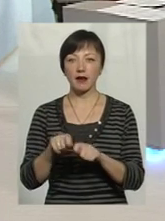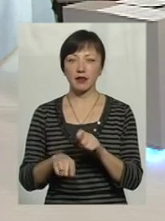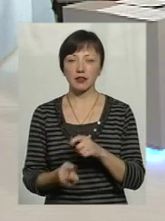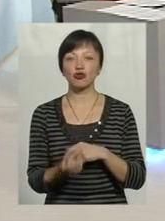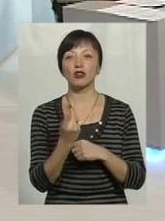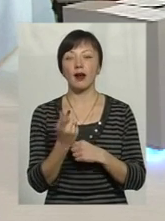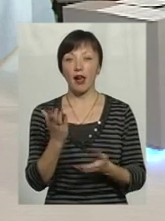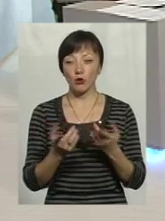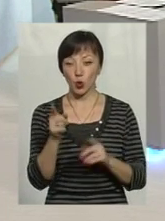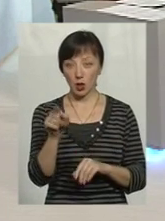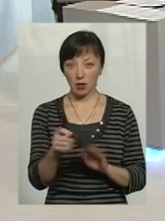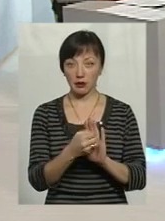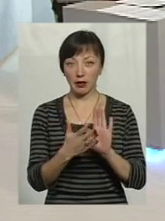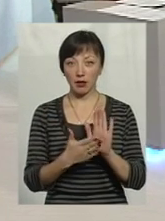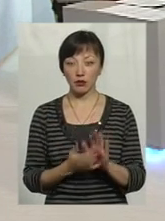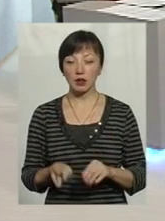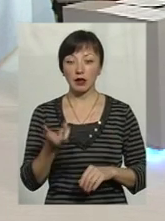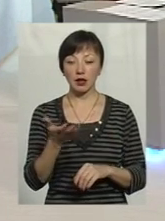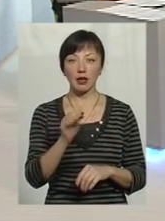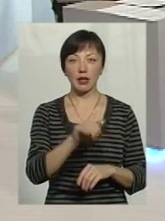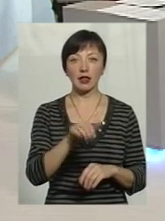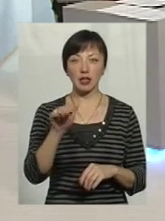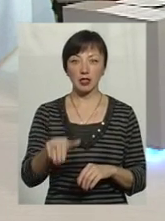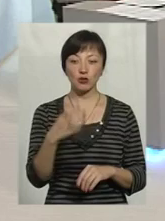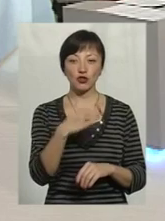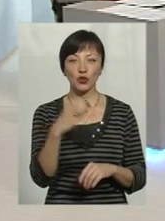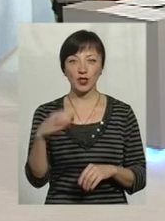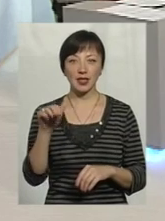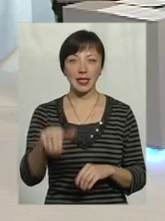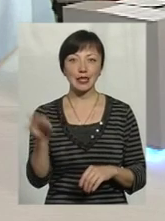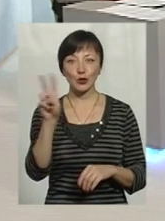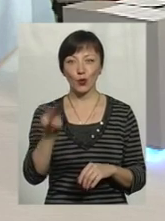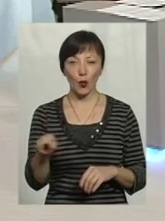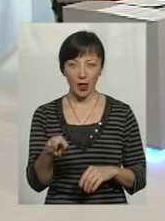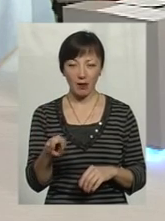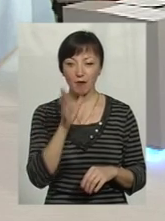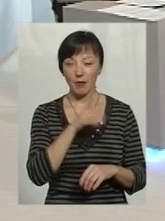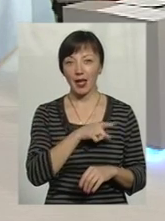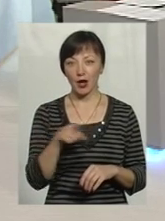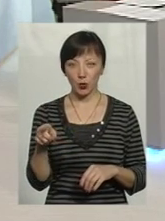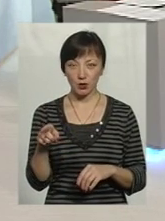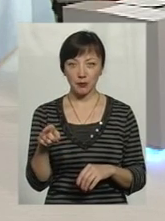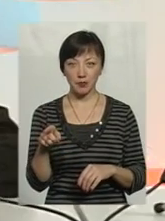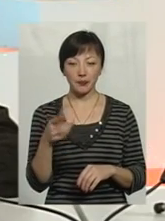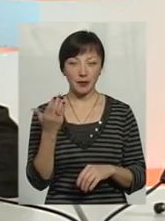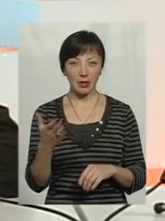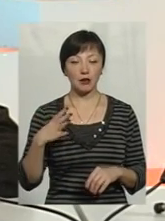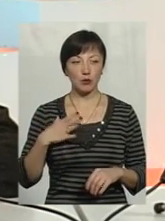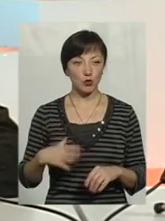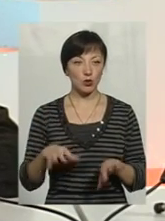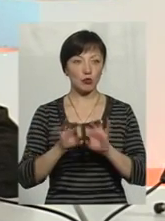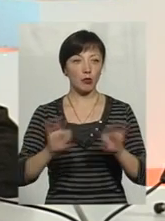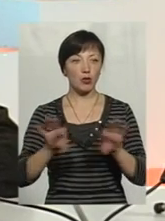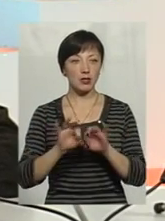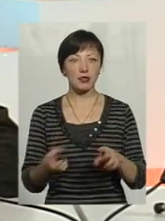джерел. Якщо ти декларуєш там кілька тисяч, сотень тисяч доларів в якийсь то період, то ти мусиш